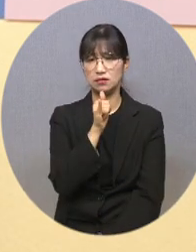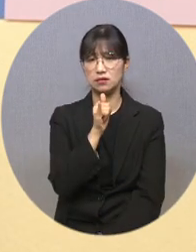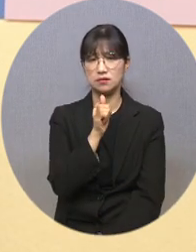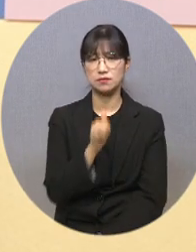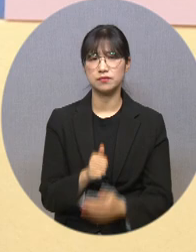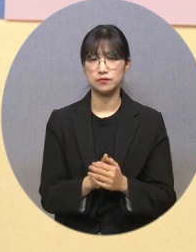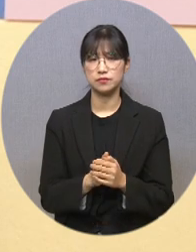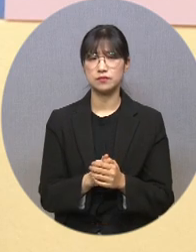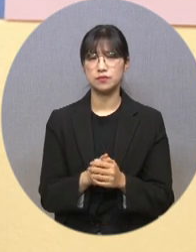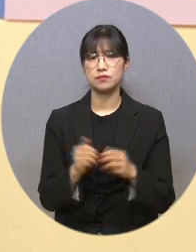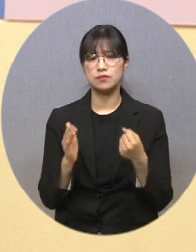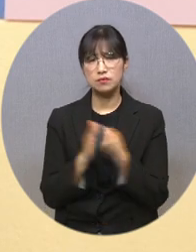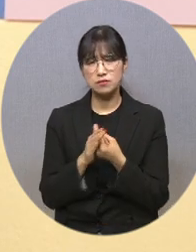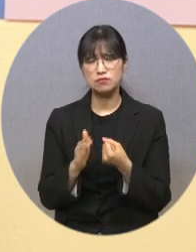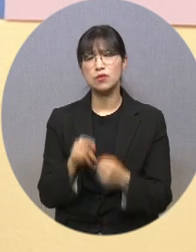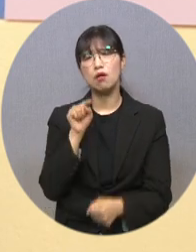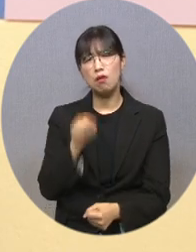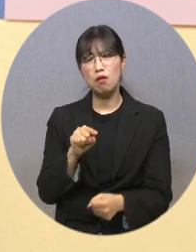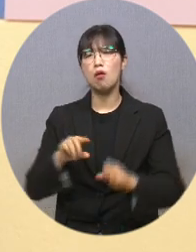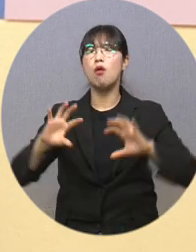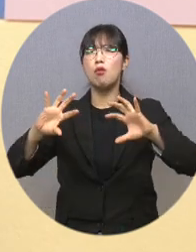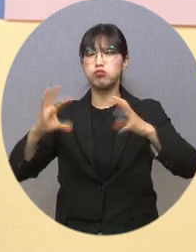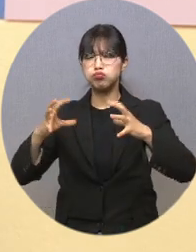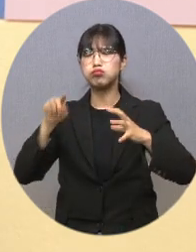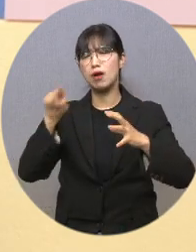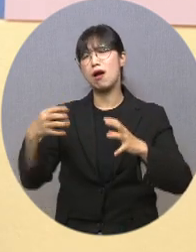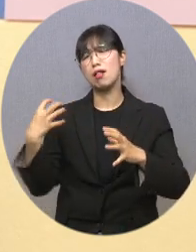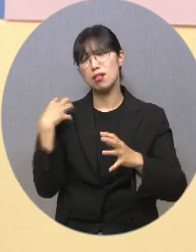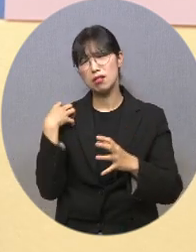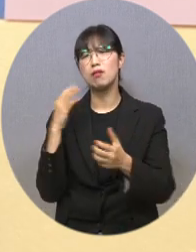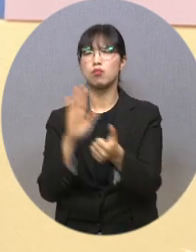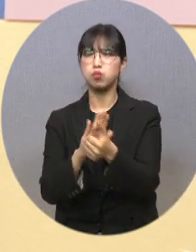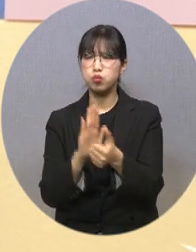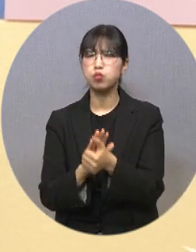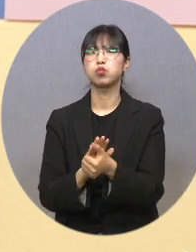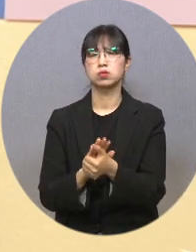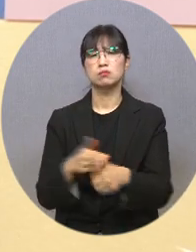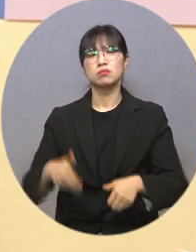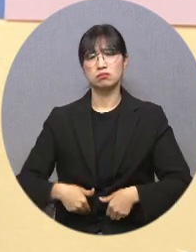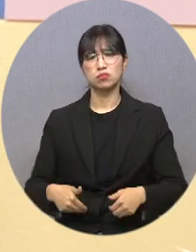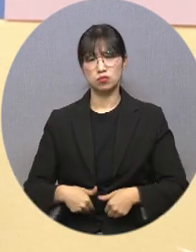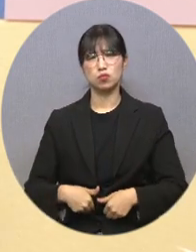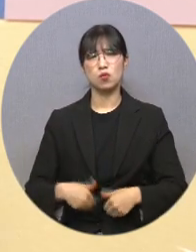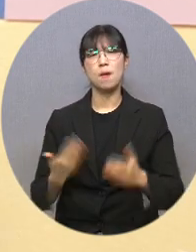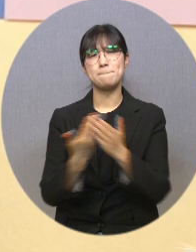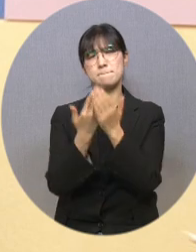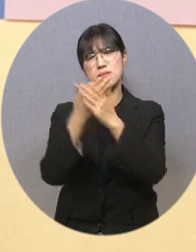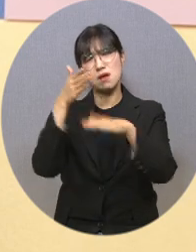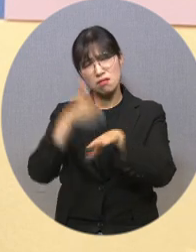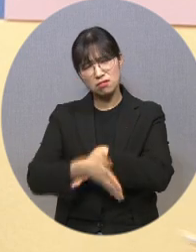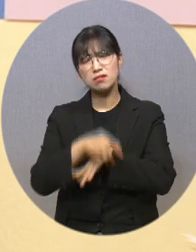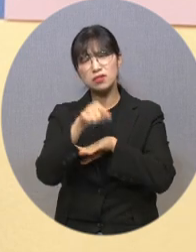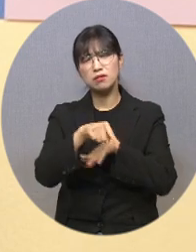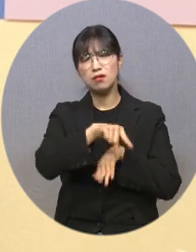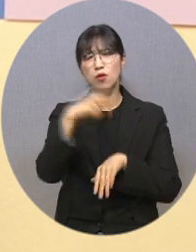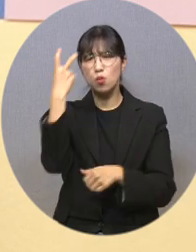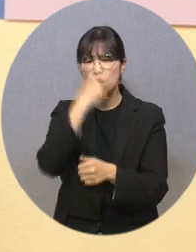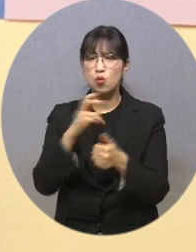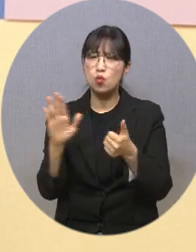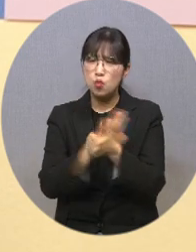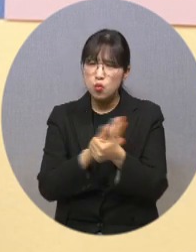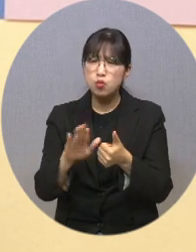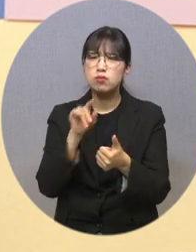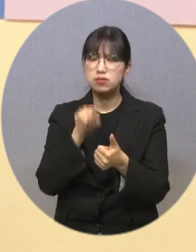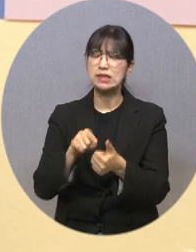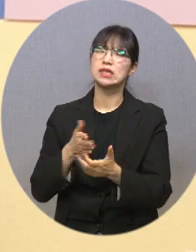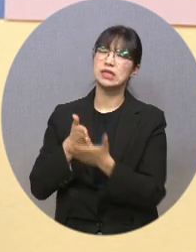그래서 이걸 국가 책임으로 좀 해주라. 발달장애인을 케어하는 것을 꾸준히